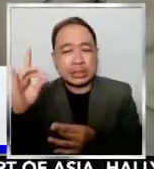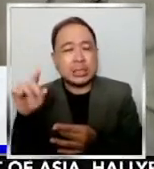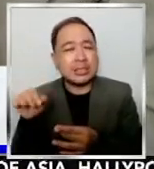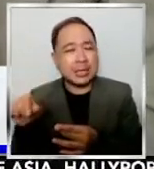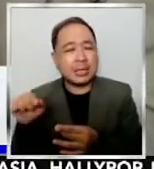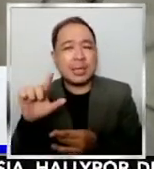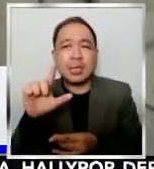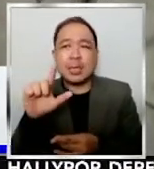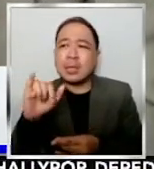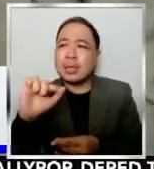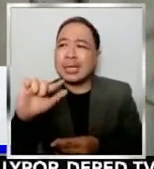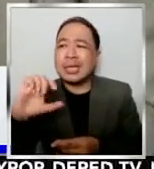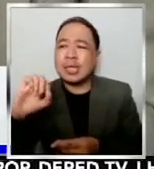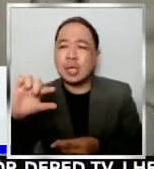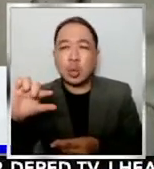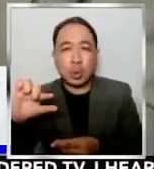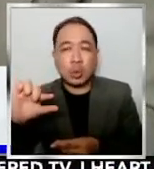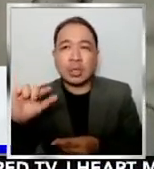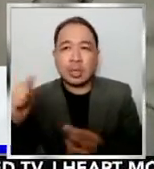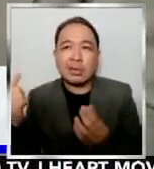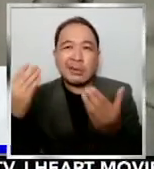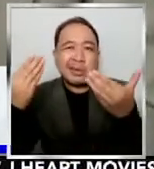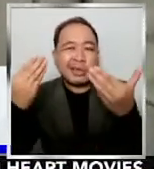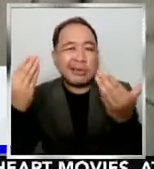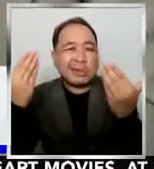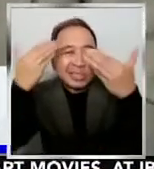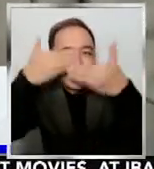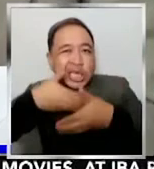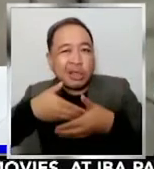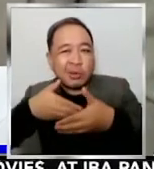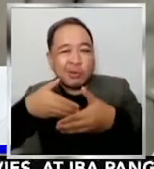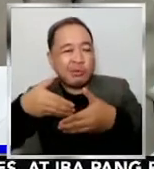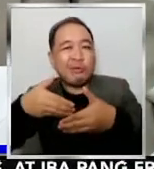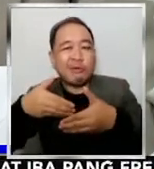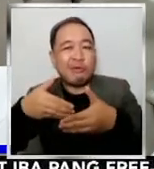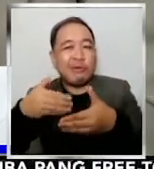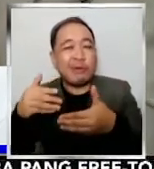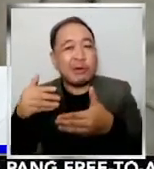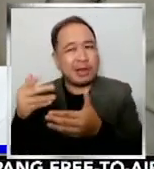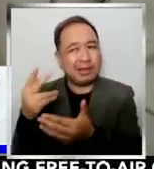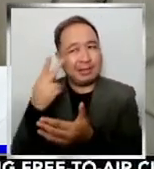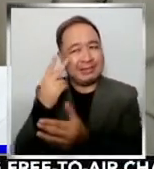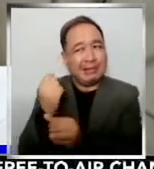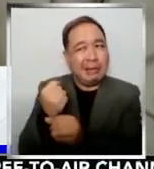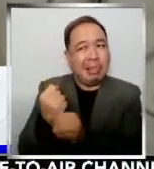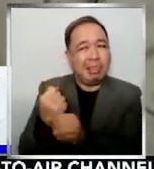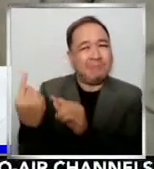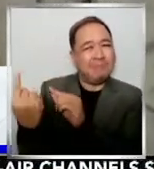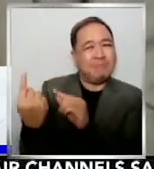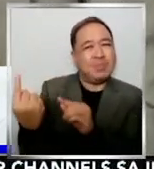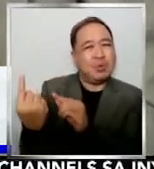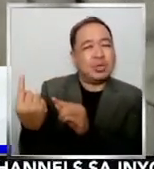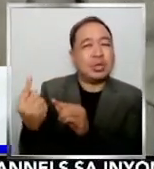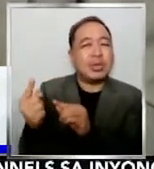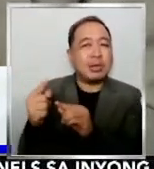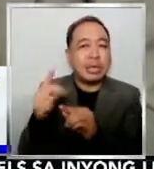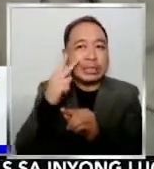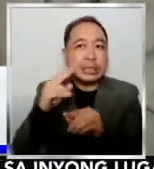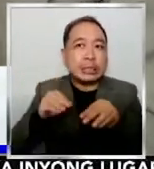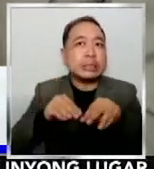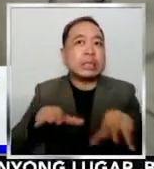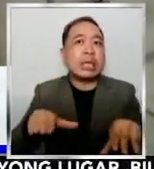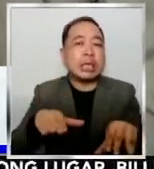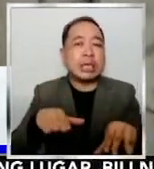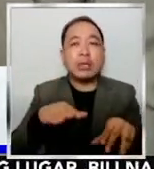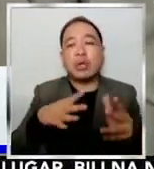Santa Castella. Yung storya itatakbo sa Santa Castella. Yun yung lugar kung saan may ginagawang